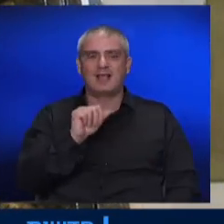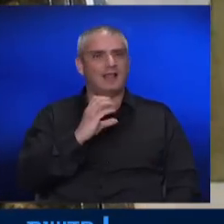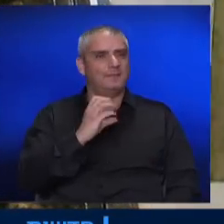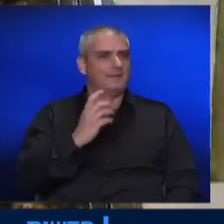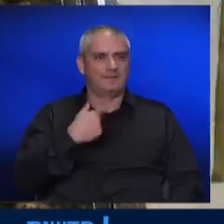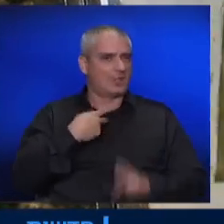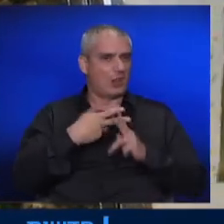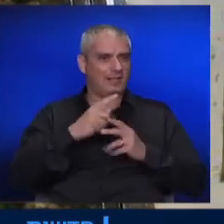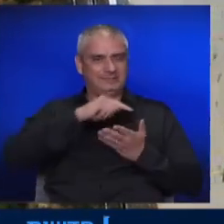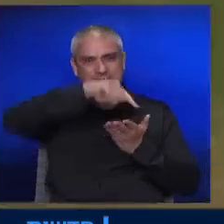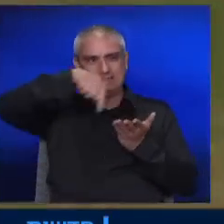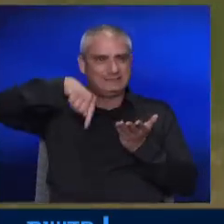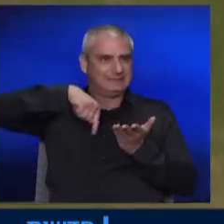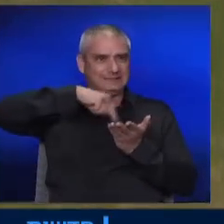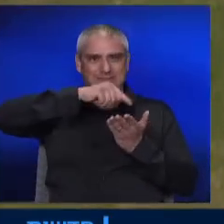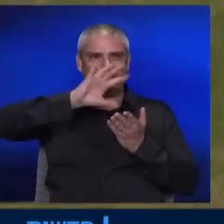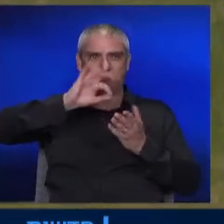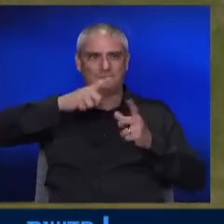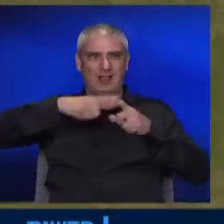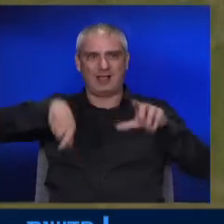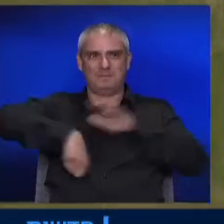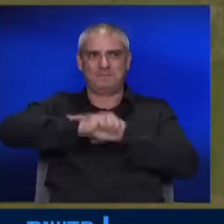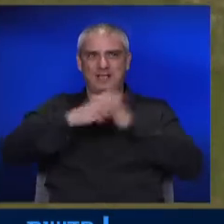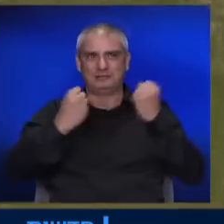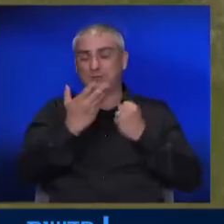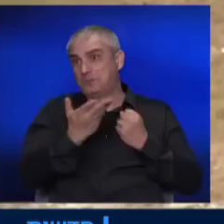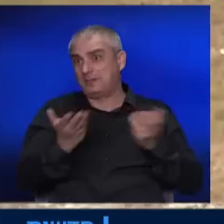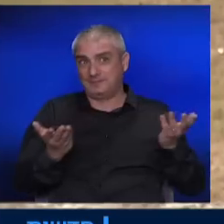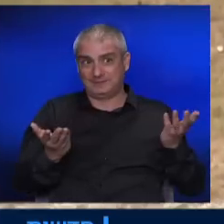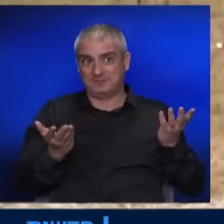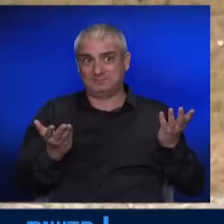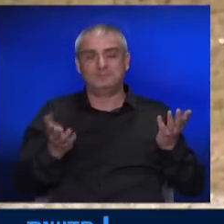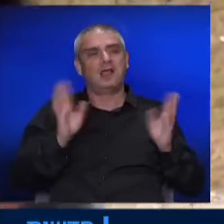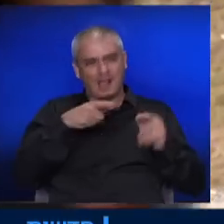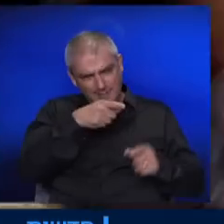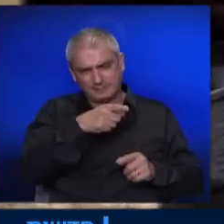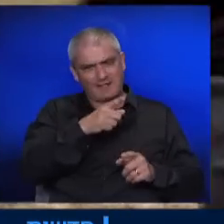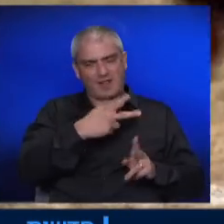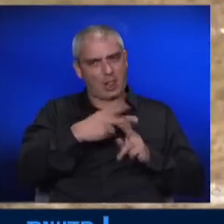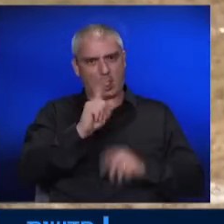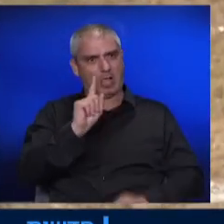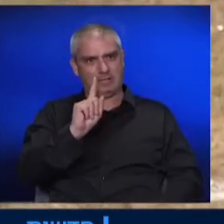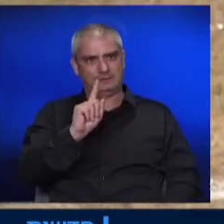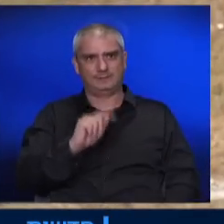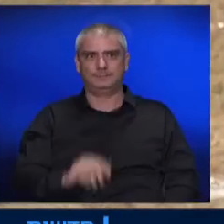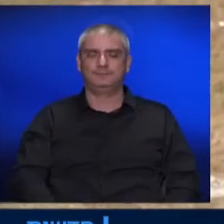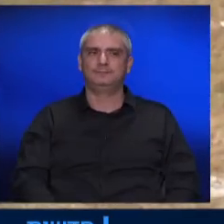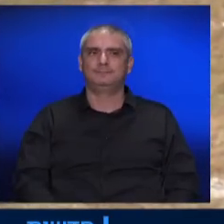ואני לא מתכוון רק לסימון של מגרש האימונים הזה, גם זה, אבל לא רק.